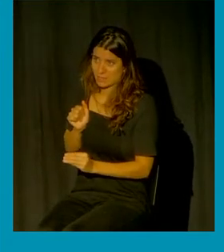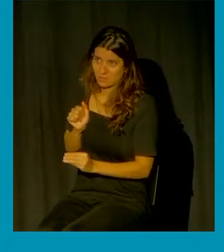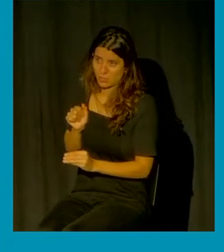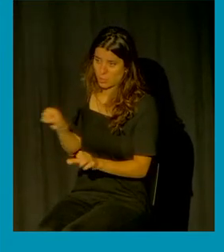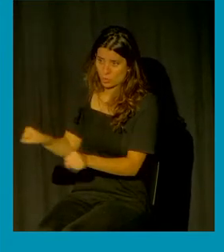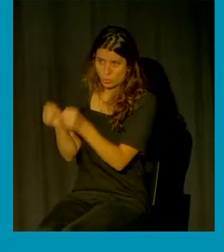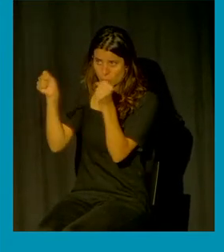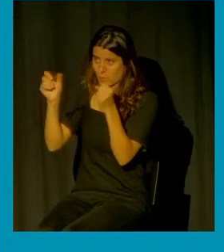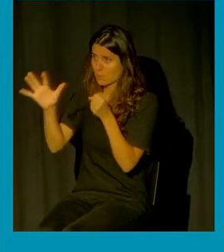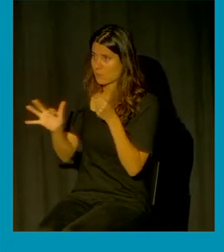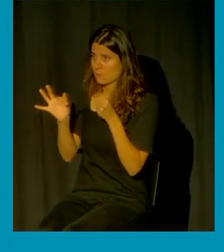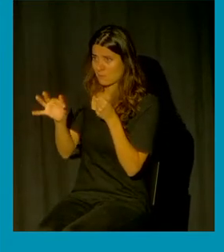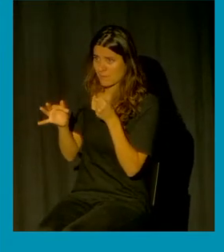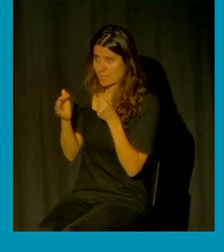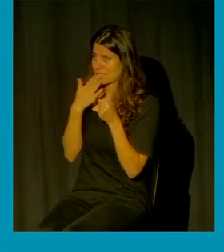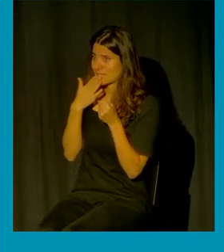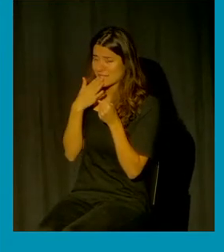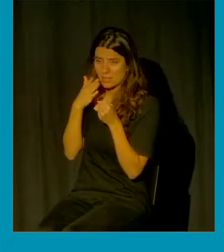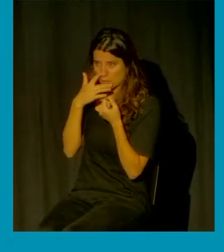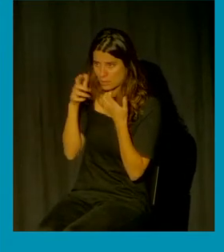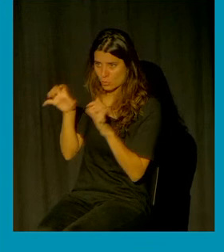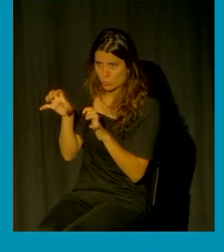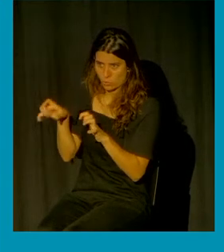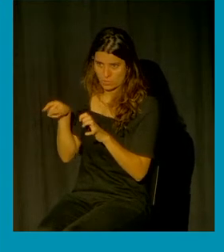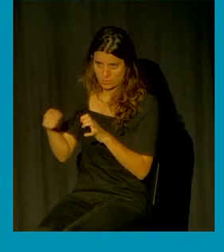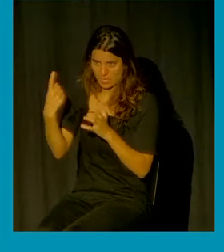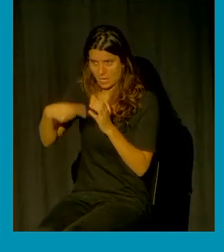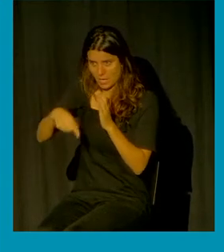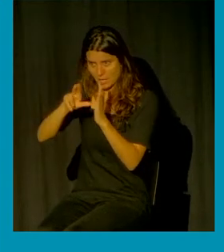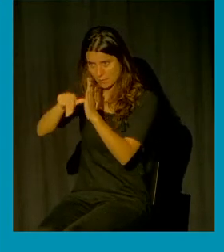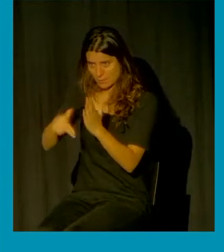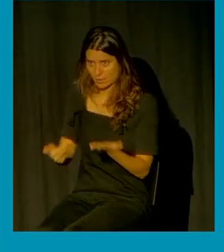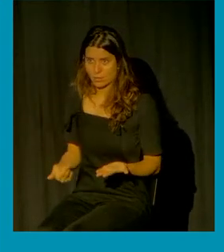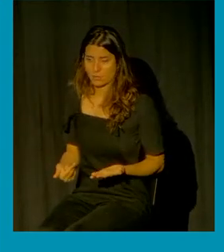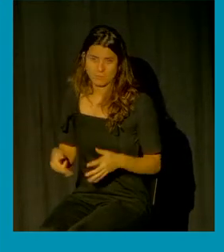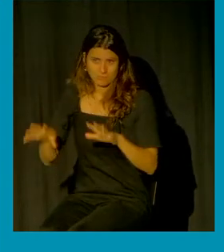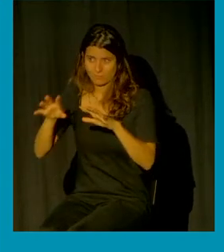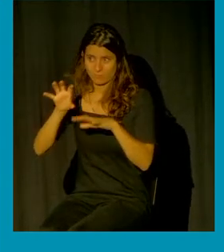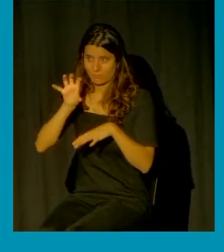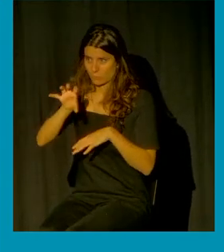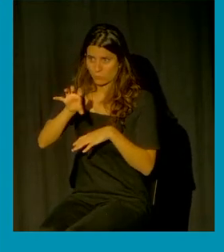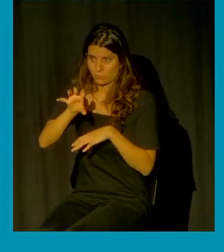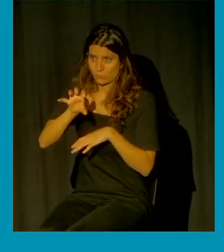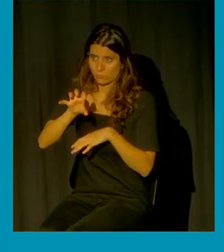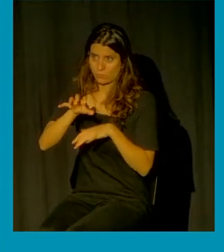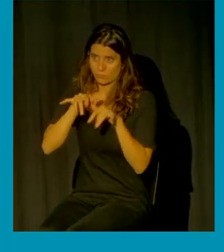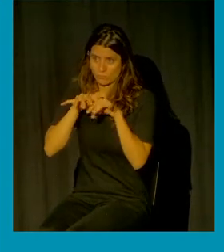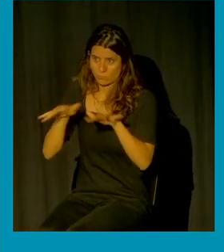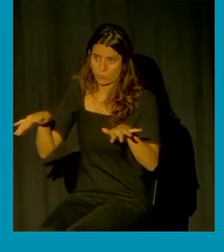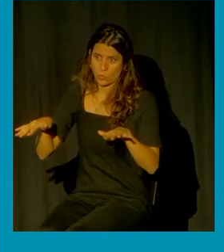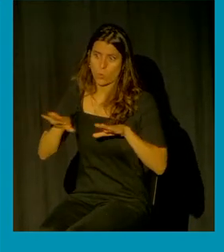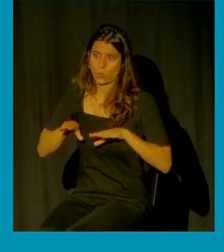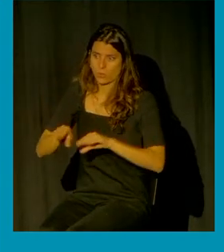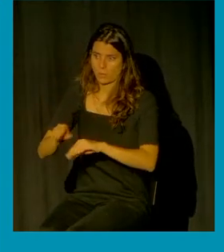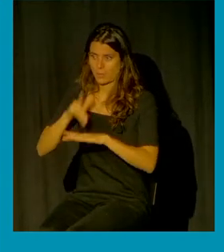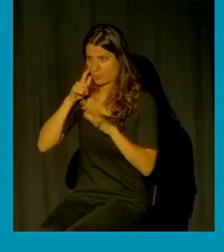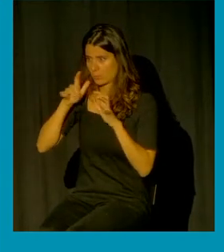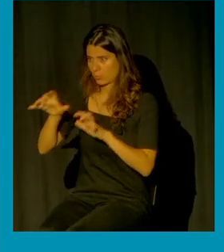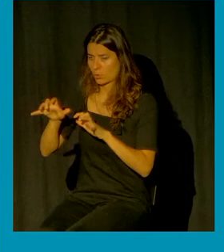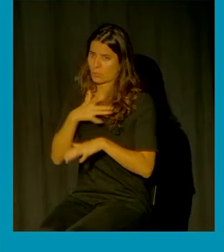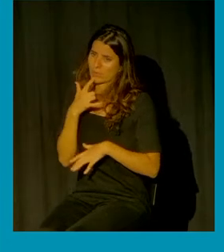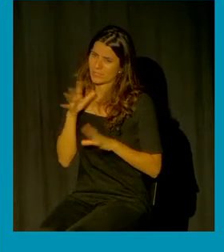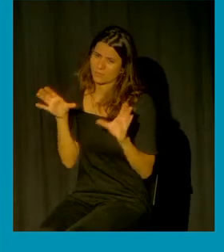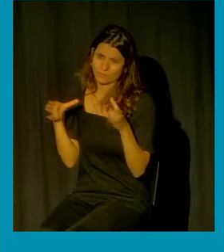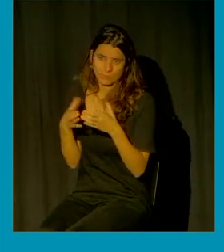'estava d'alguna manera ridiculitzant per tot el país en aquest sentit com dèiem la responsabilitat col·lectiva